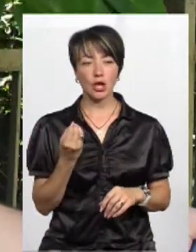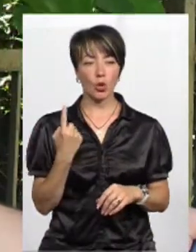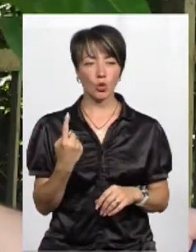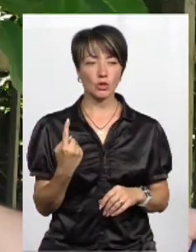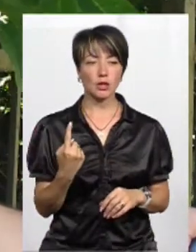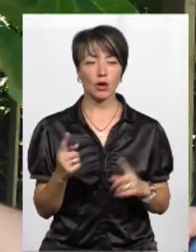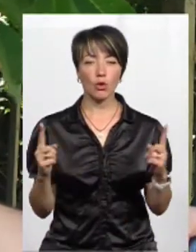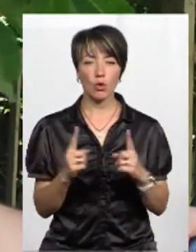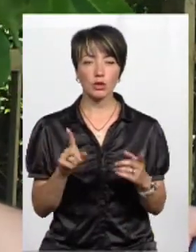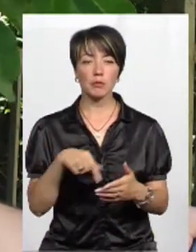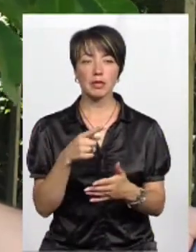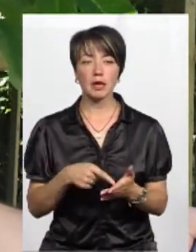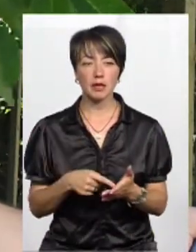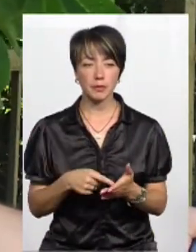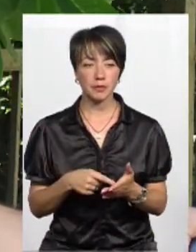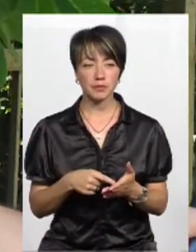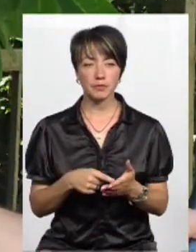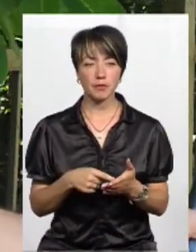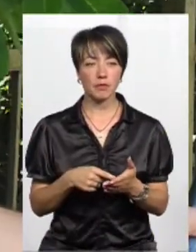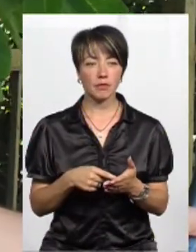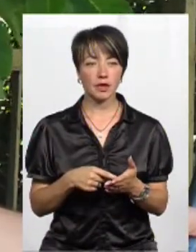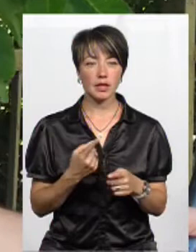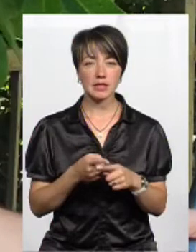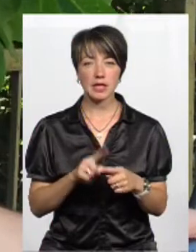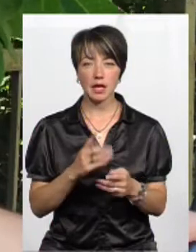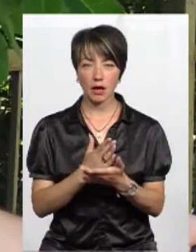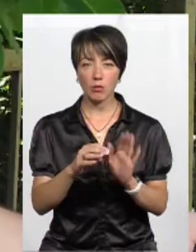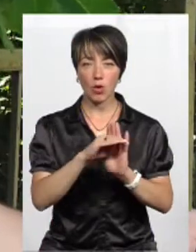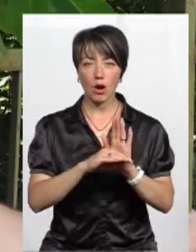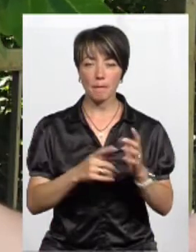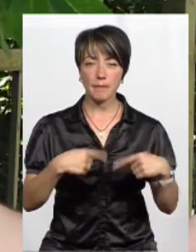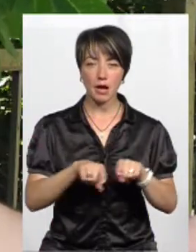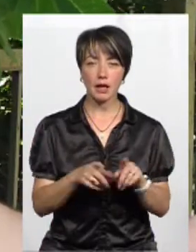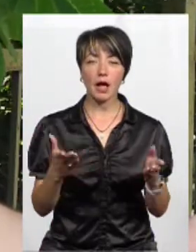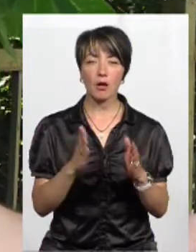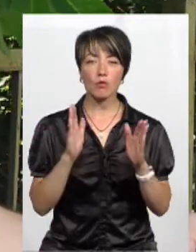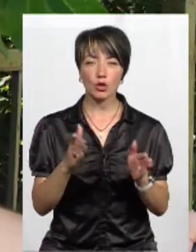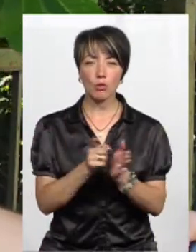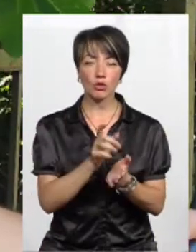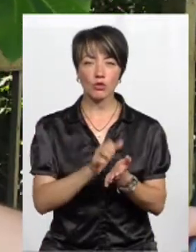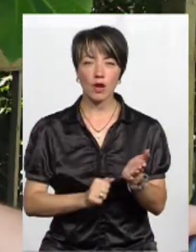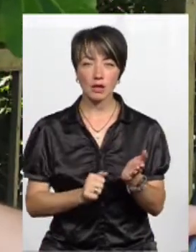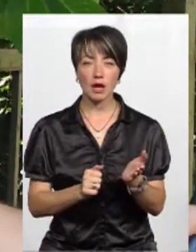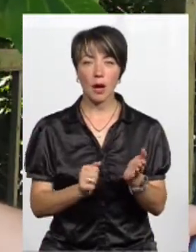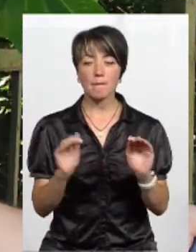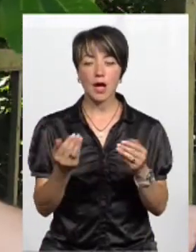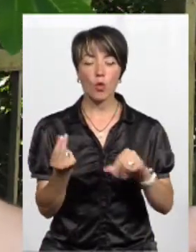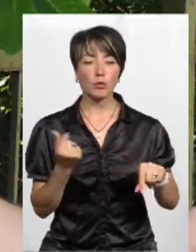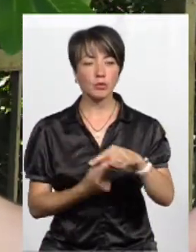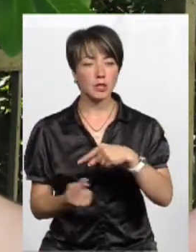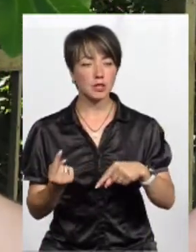І ще одне коротке питання. Теж це є у програмі партії, яким буде оподаткування суб'єктів малого